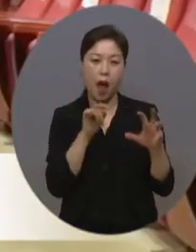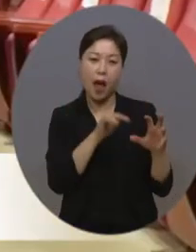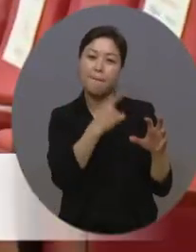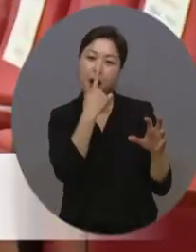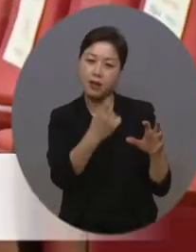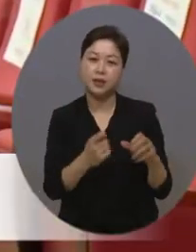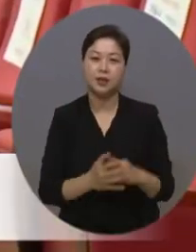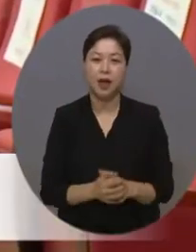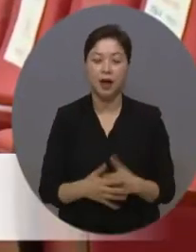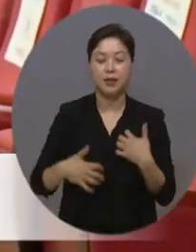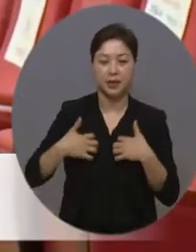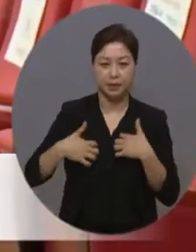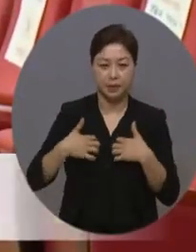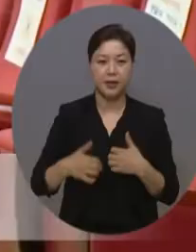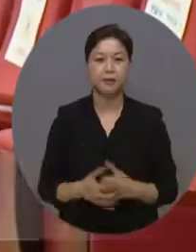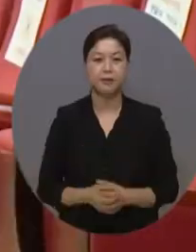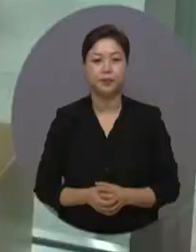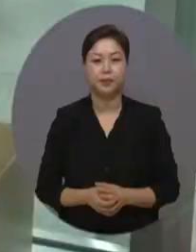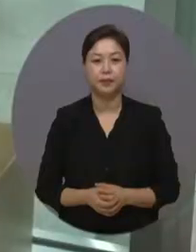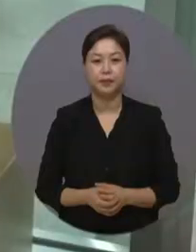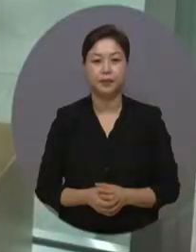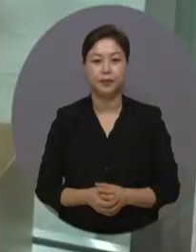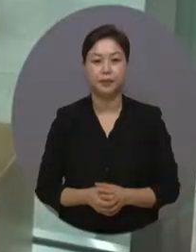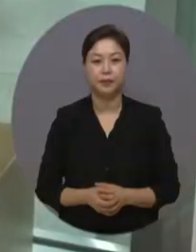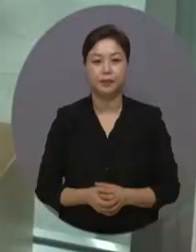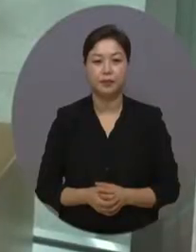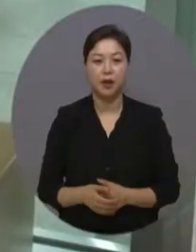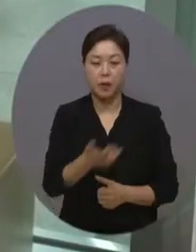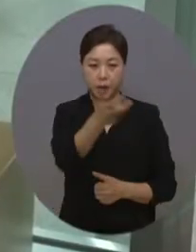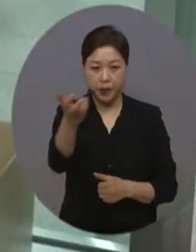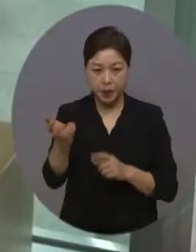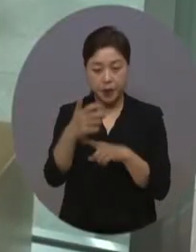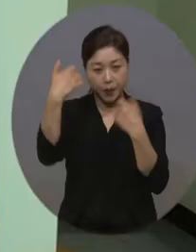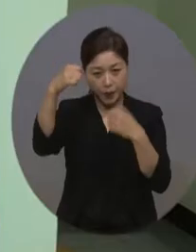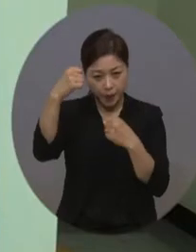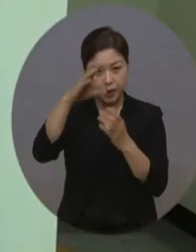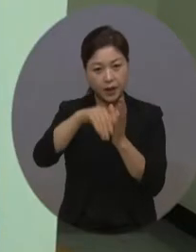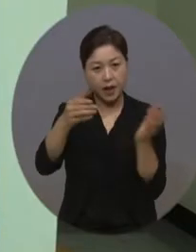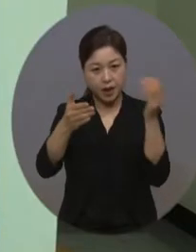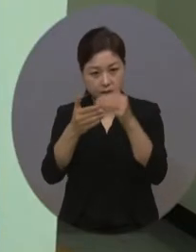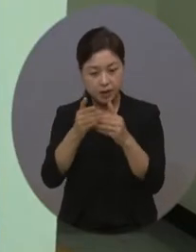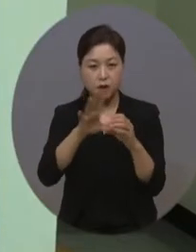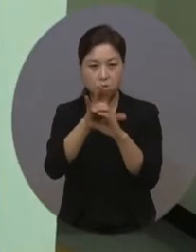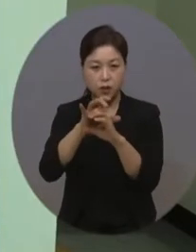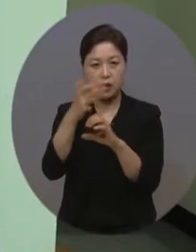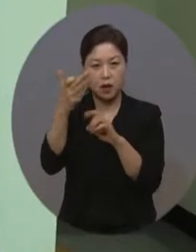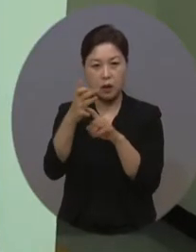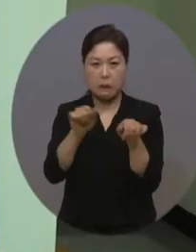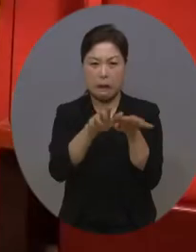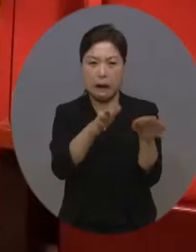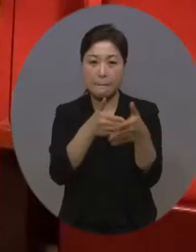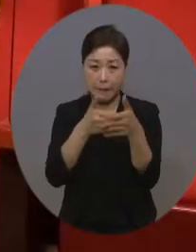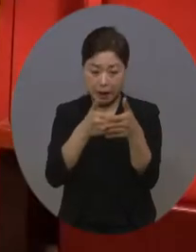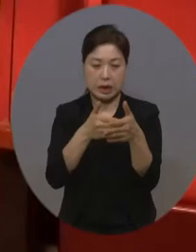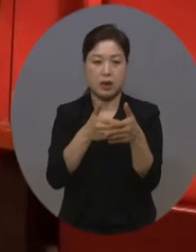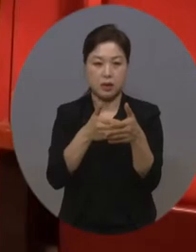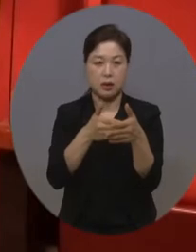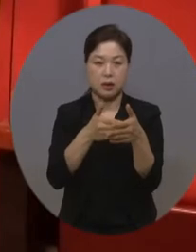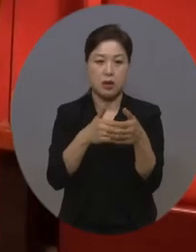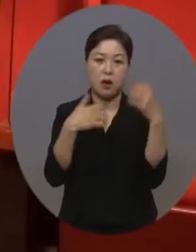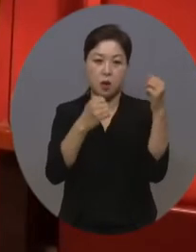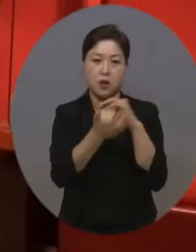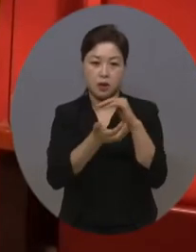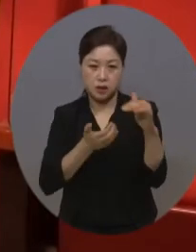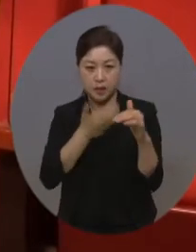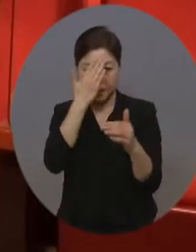멋졌어요. 재밌었어요. 순회 공연이 끝날 때까지 코로나19 확산 방지를 위해 공연 전 발열